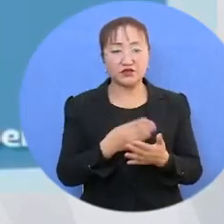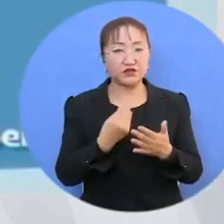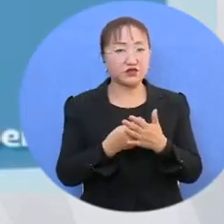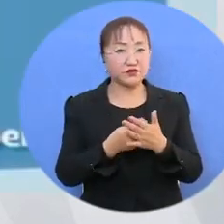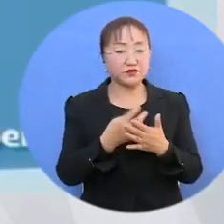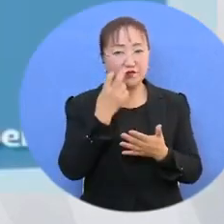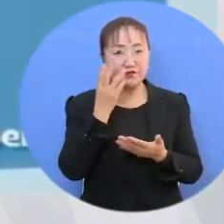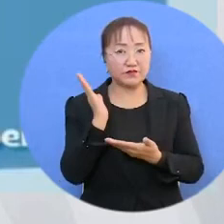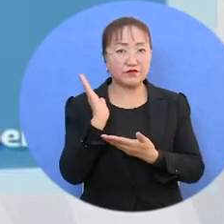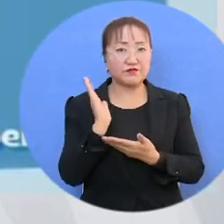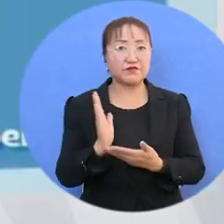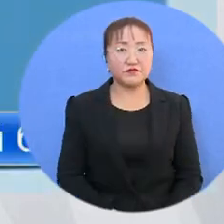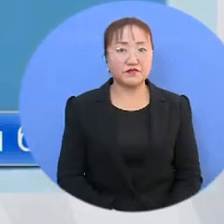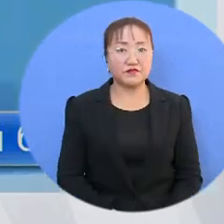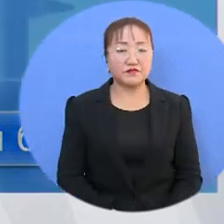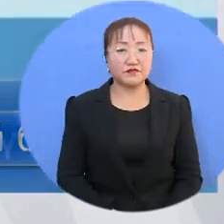судална.